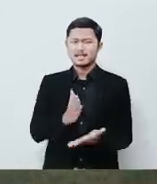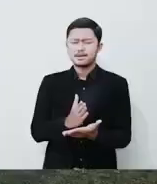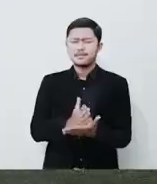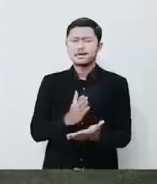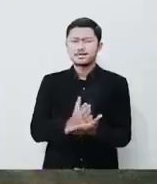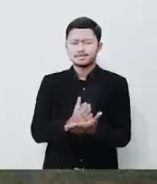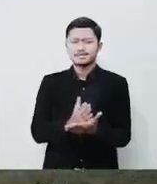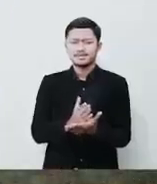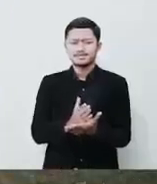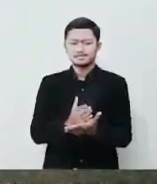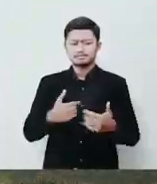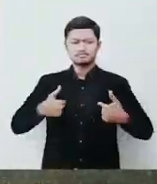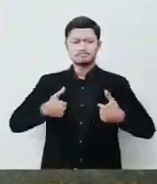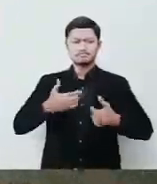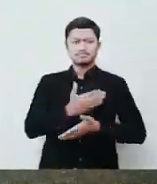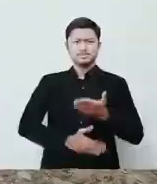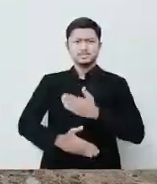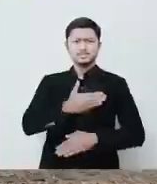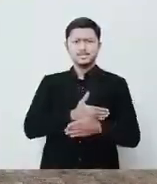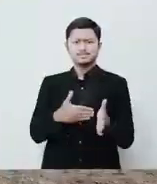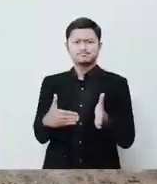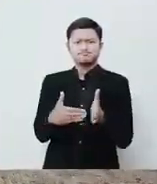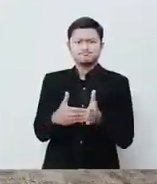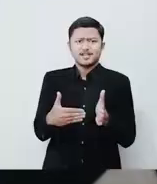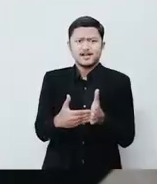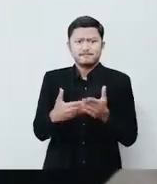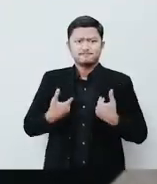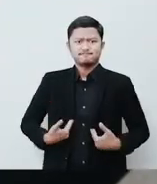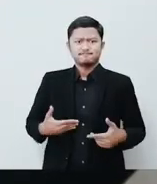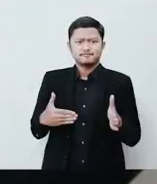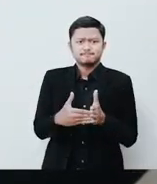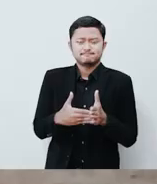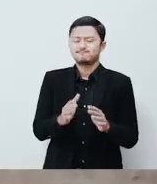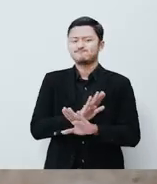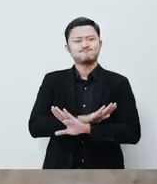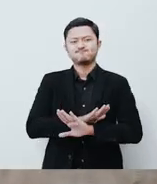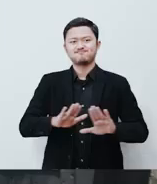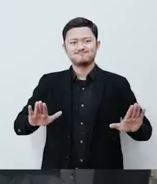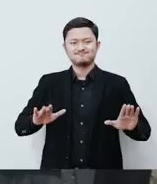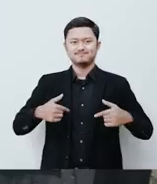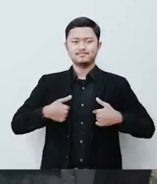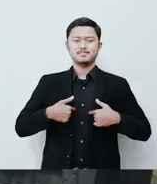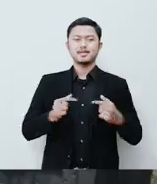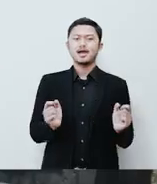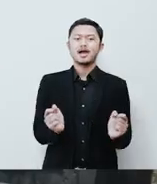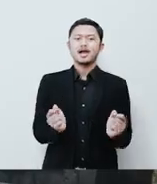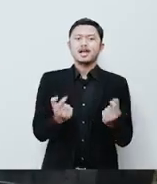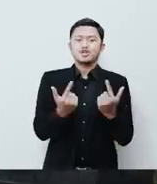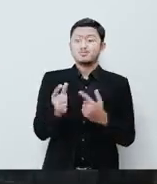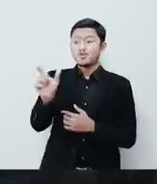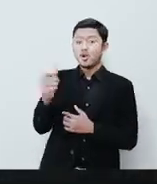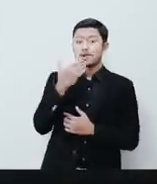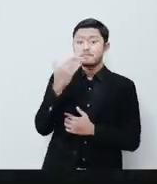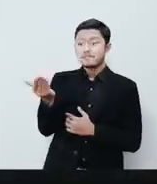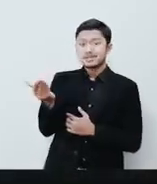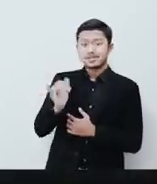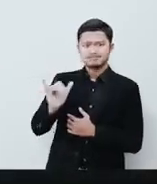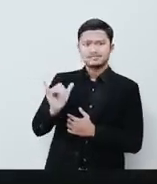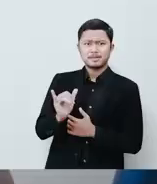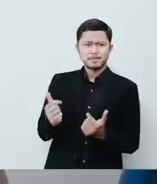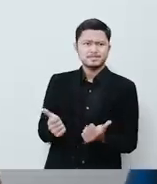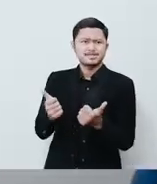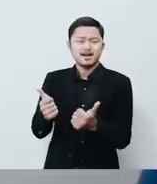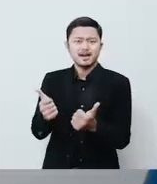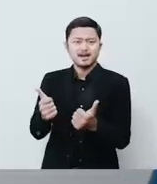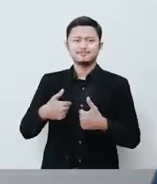Keterbatasan fisik bukanlah sebuah penghalang bagi seorang penyandang disabilitas untuk dapat menjalani hidup layaknya orang